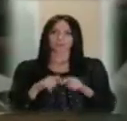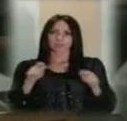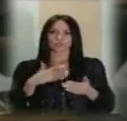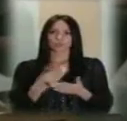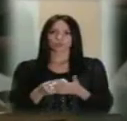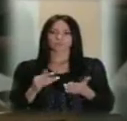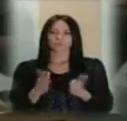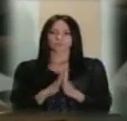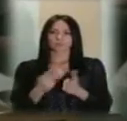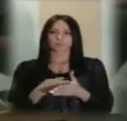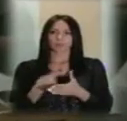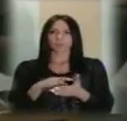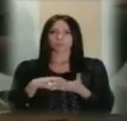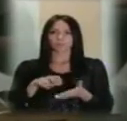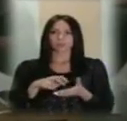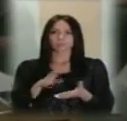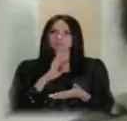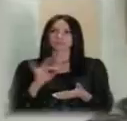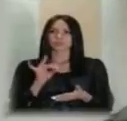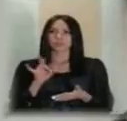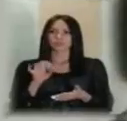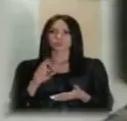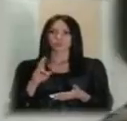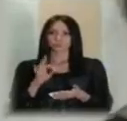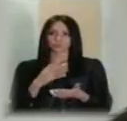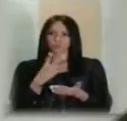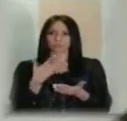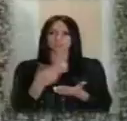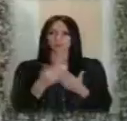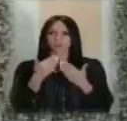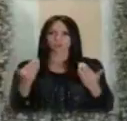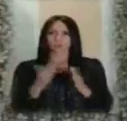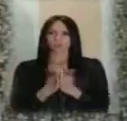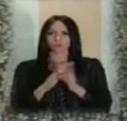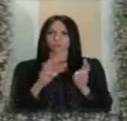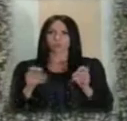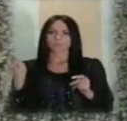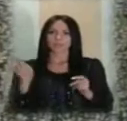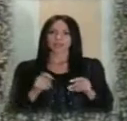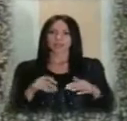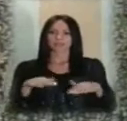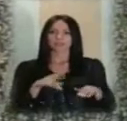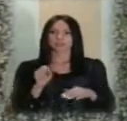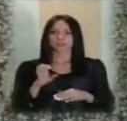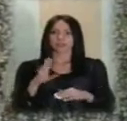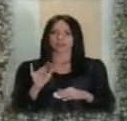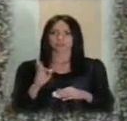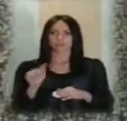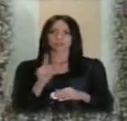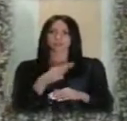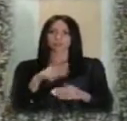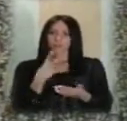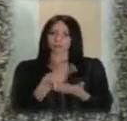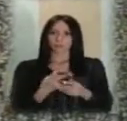Письменниця Ірина Роздобудько презентує Херсоні свою останню книгу «Прилетіла ластівочка». Я ще не презентувала тут крайню книжку свою,